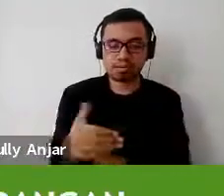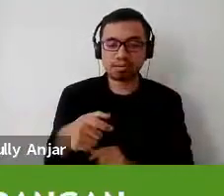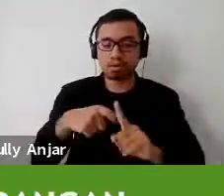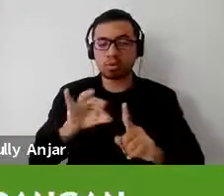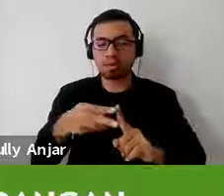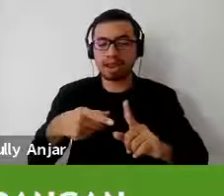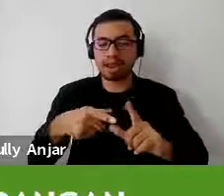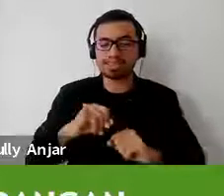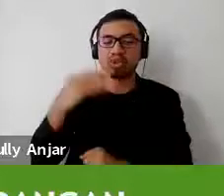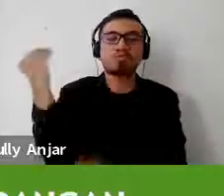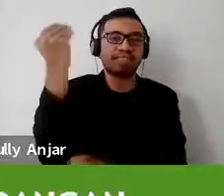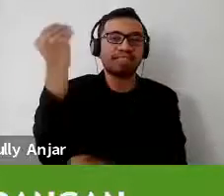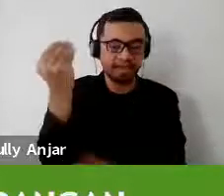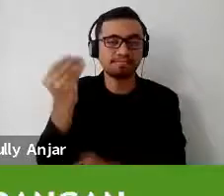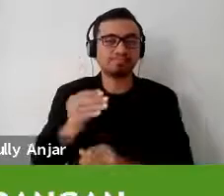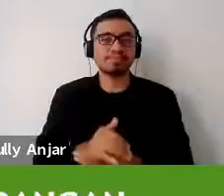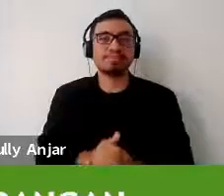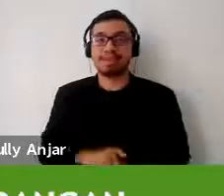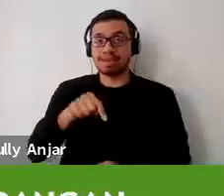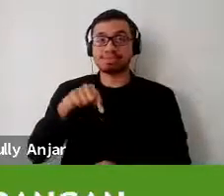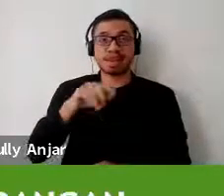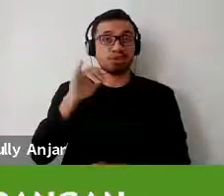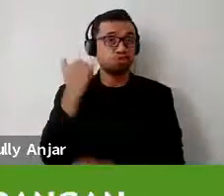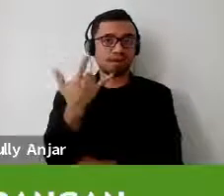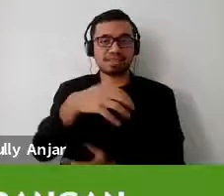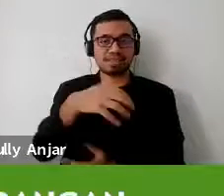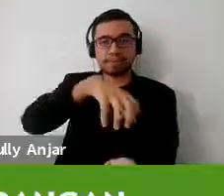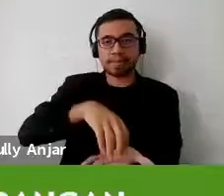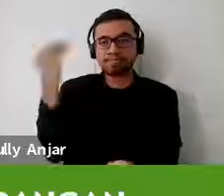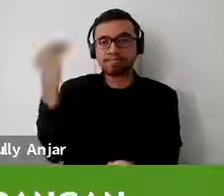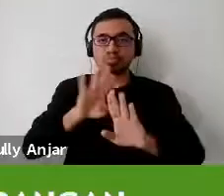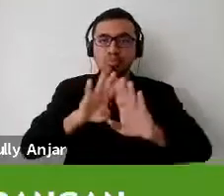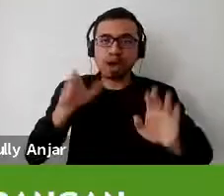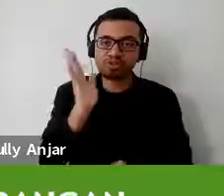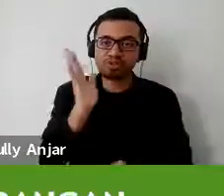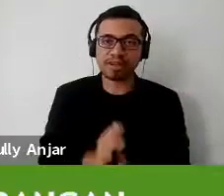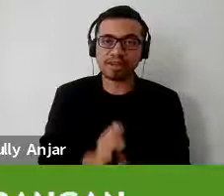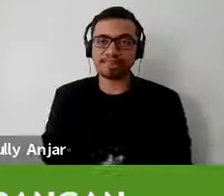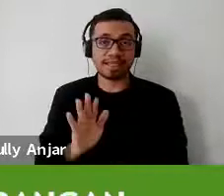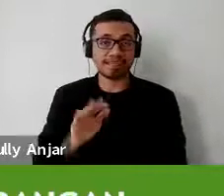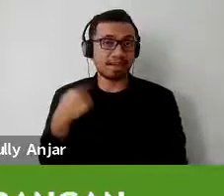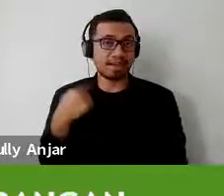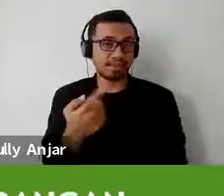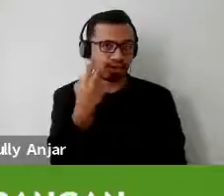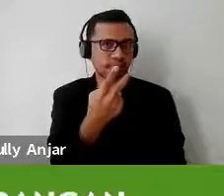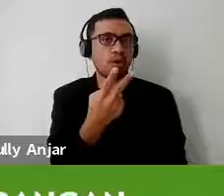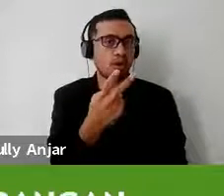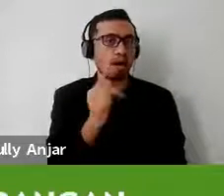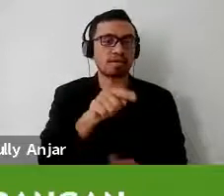buka beberapa destinasi wisata, dan kita akan mencoba lebih perketat lagi protokol